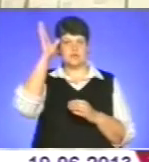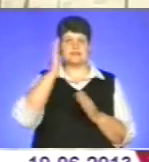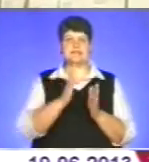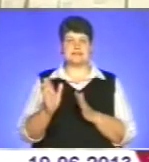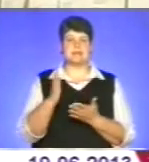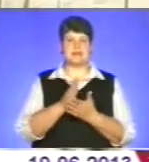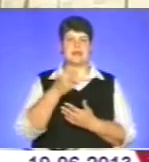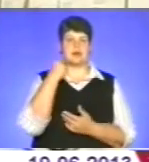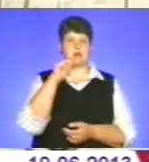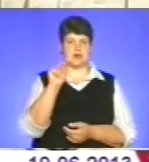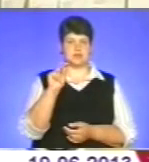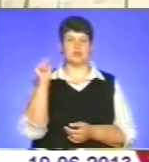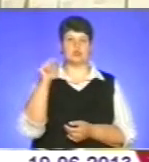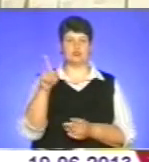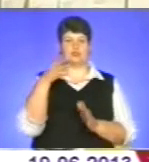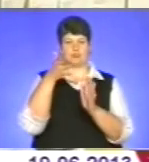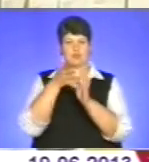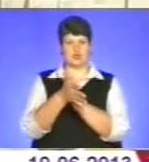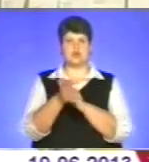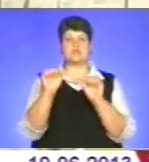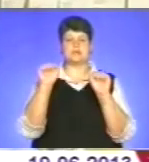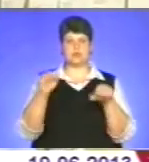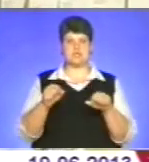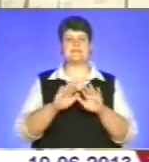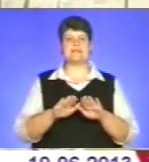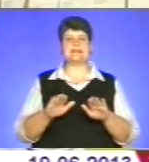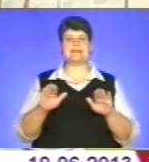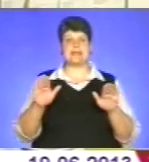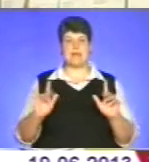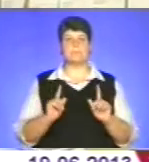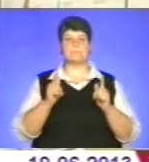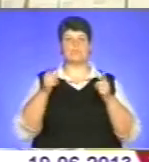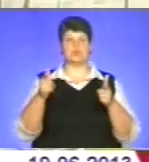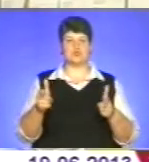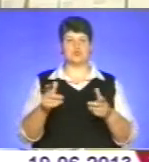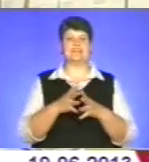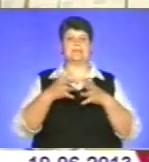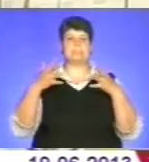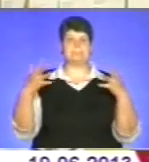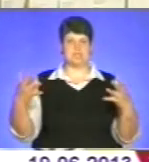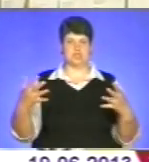що прозорість і можливість дітей поступати набагато більше.